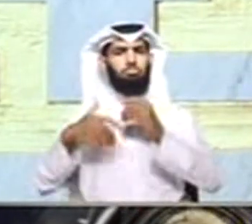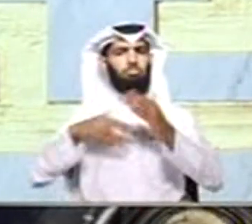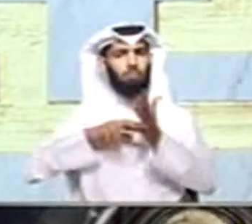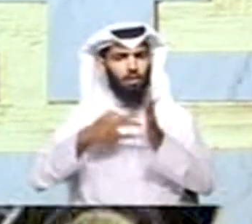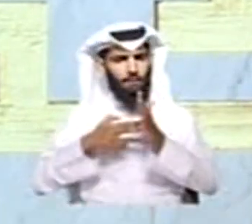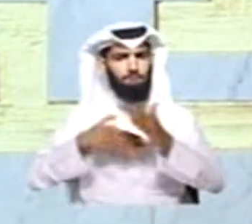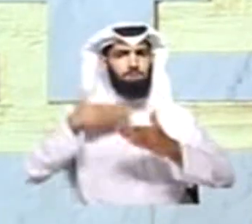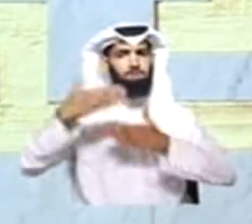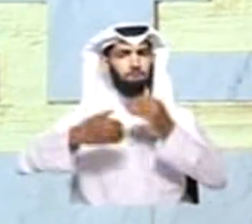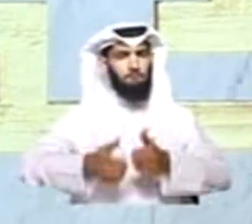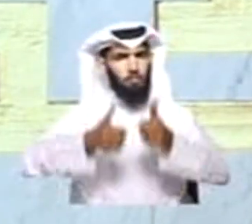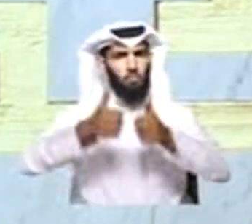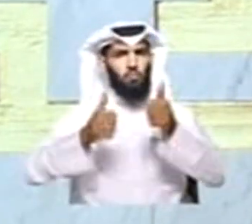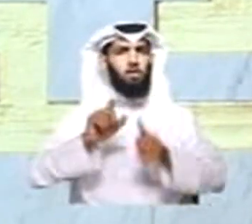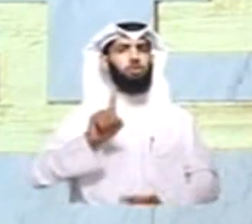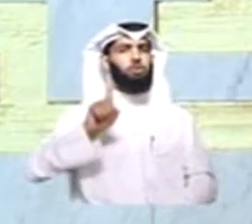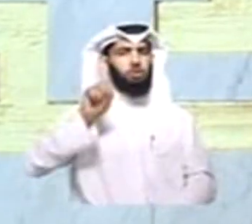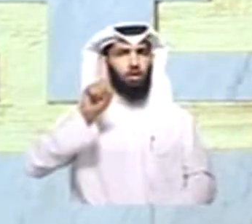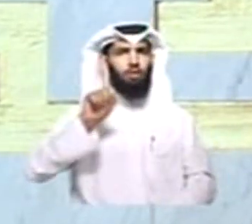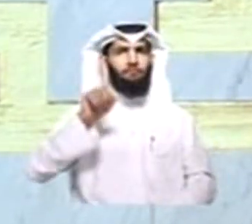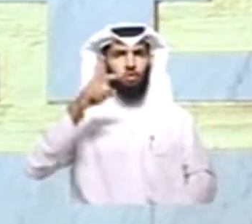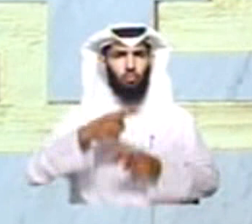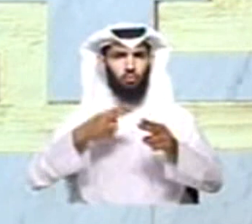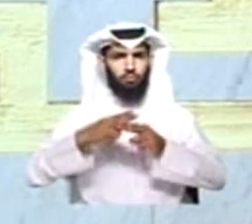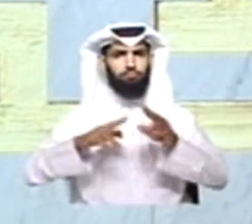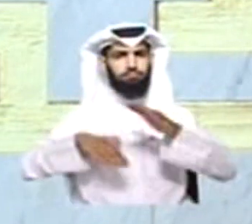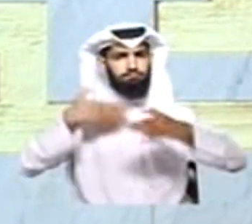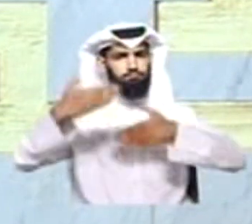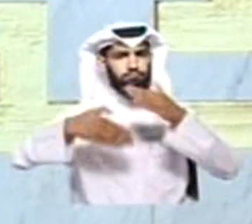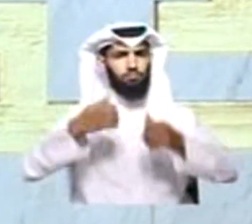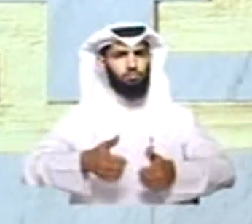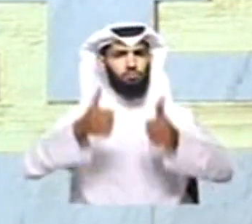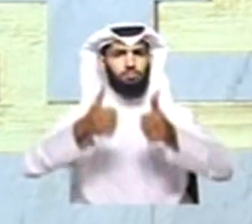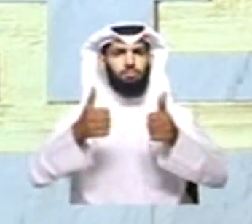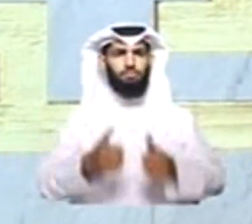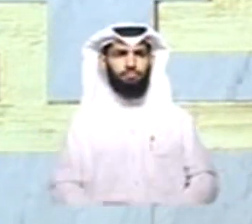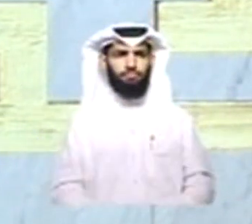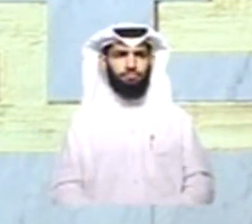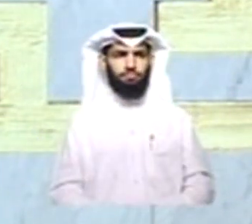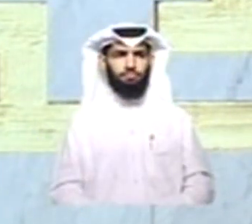هذا المجال، وإن شاء الله سوف تتقدم الكويت في مكافحة الفساد في المرحلة القادمة، وشكراً.